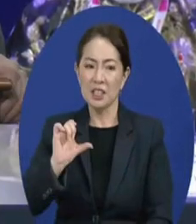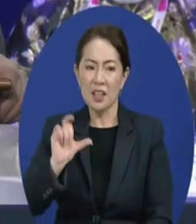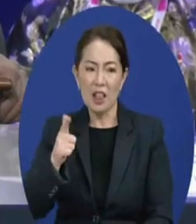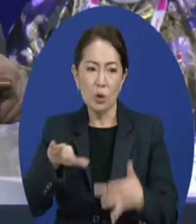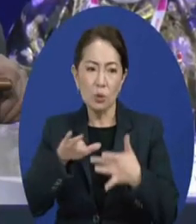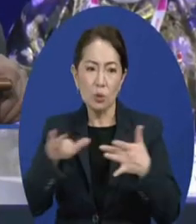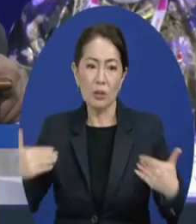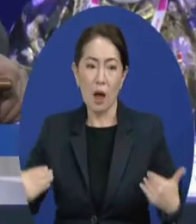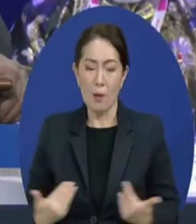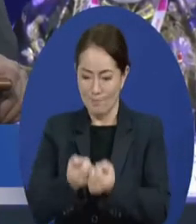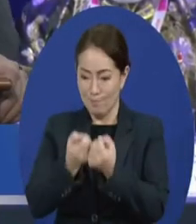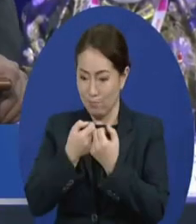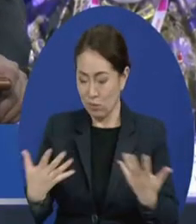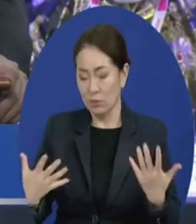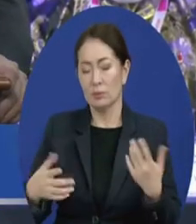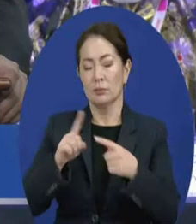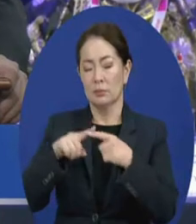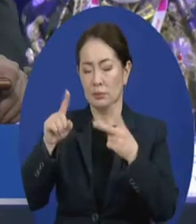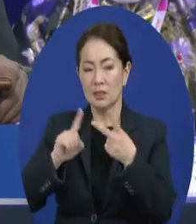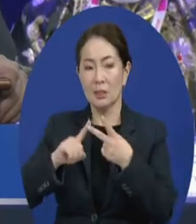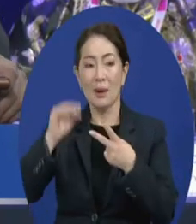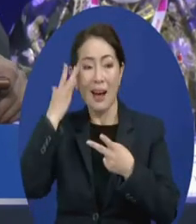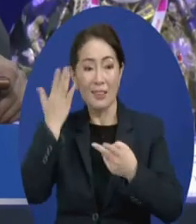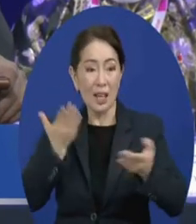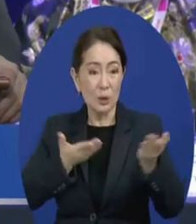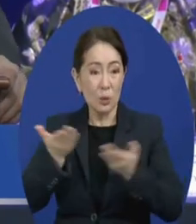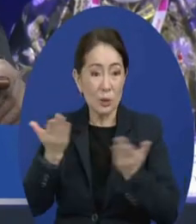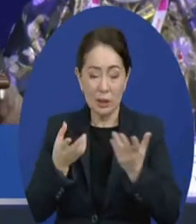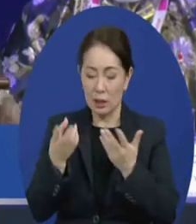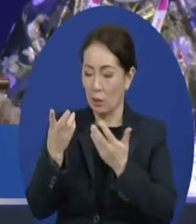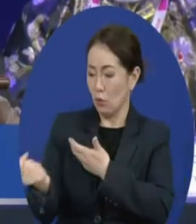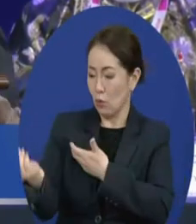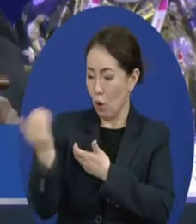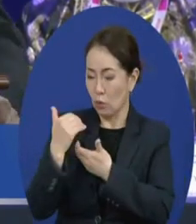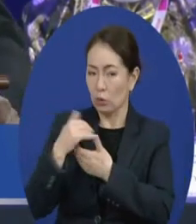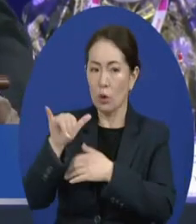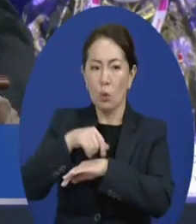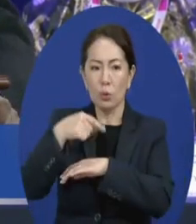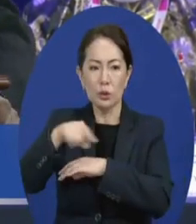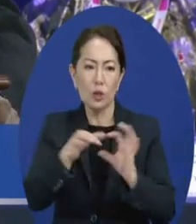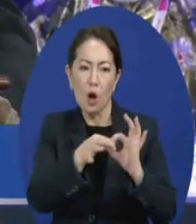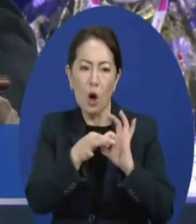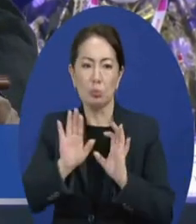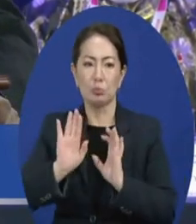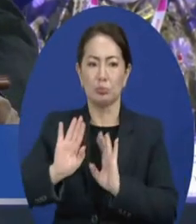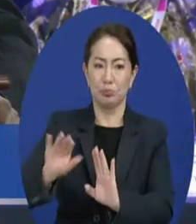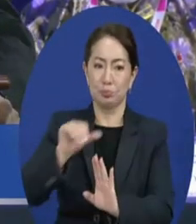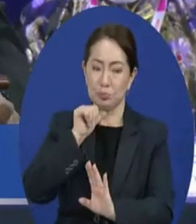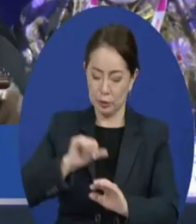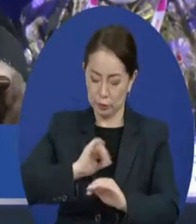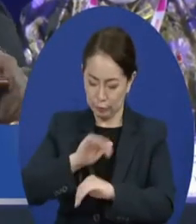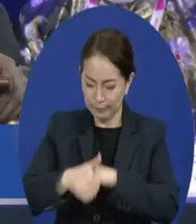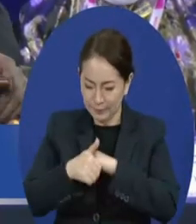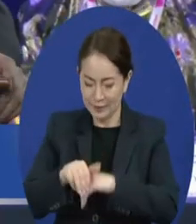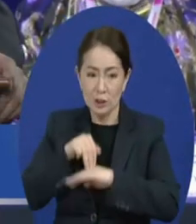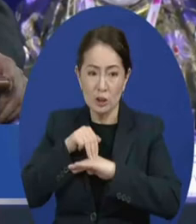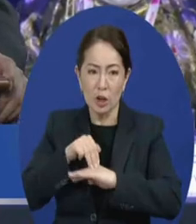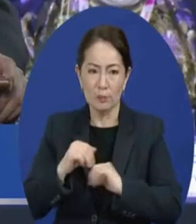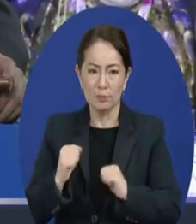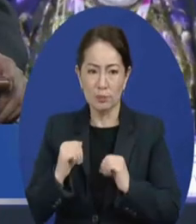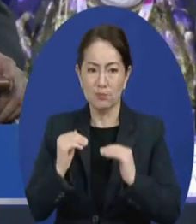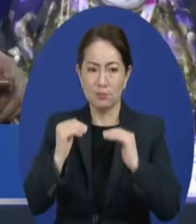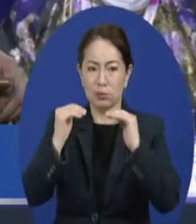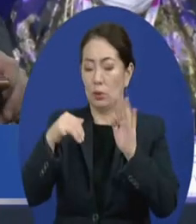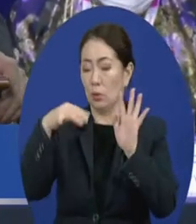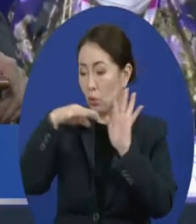давхаргад суурилсан гадаад худалдааны болон хөрөнгө оруулалтын хувьд аль нэг улсаас хэд хамааралгүй тогтвортой өсөлттэй,